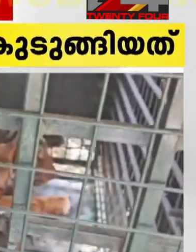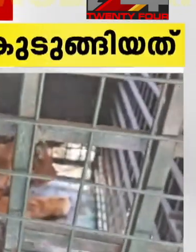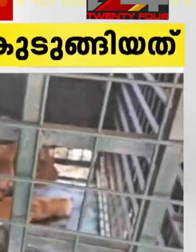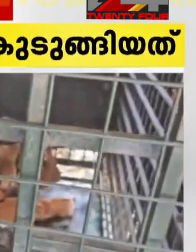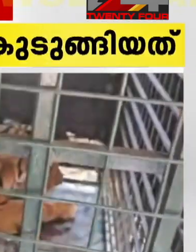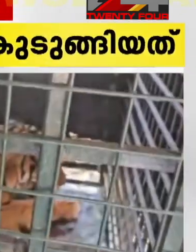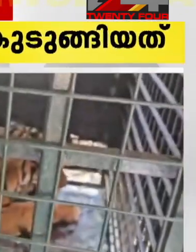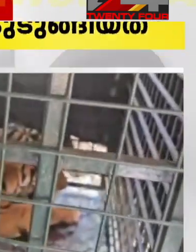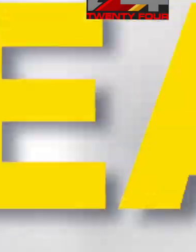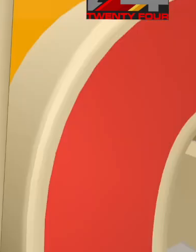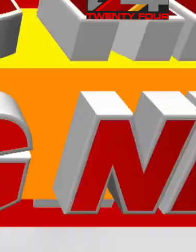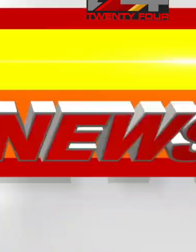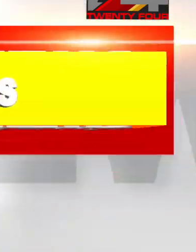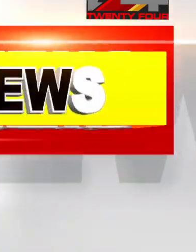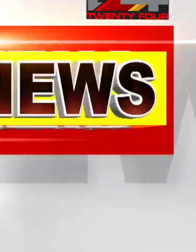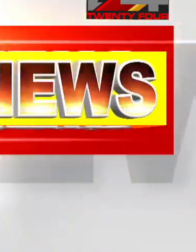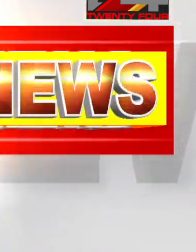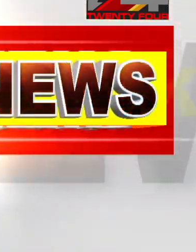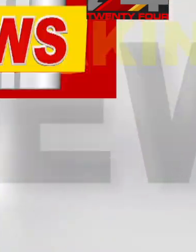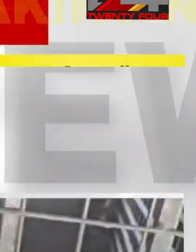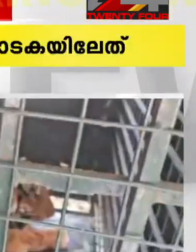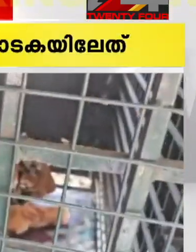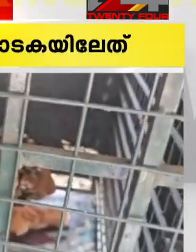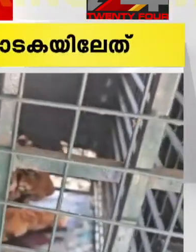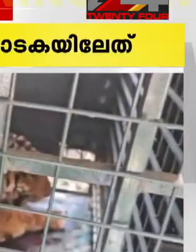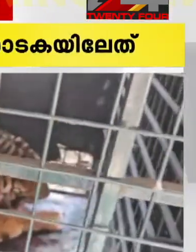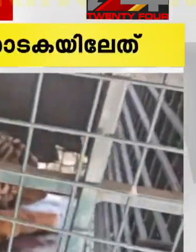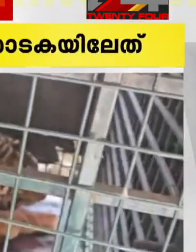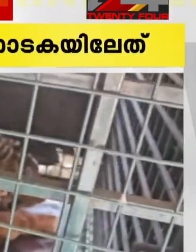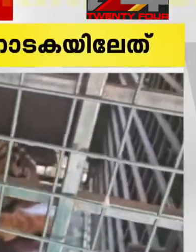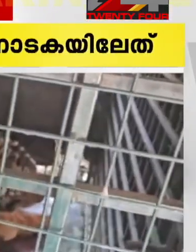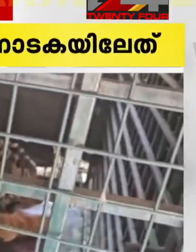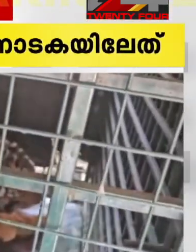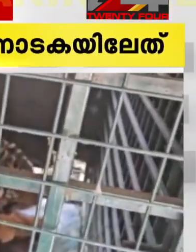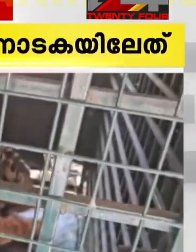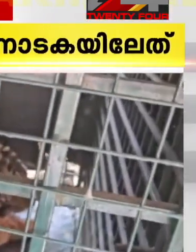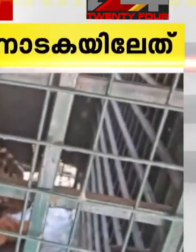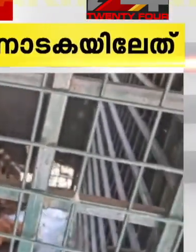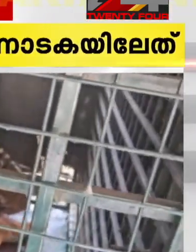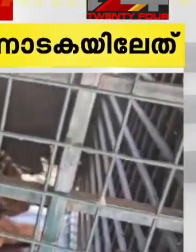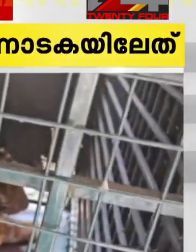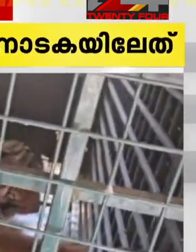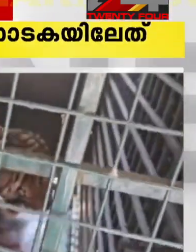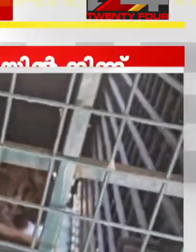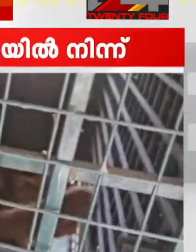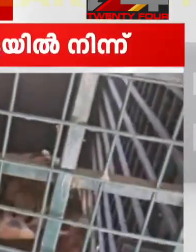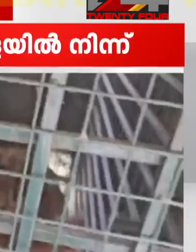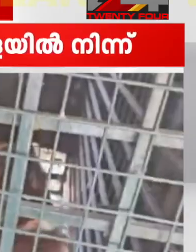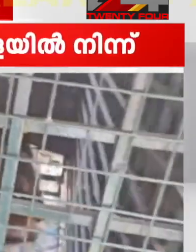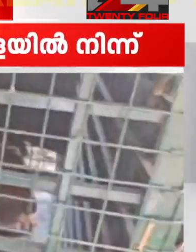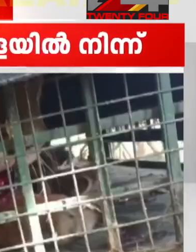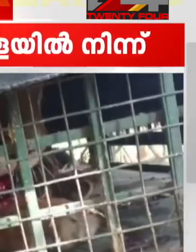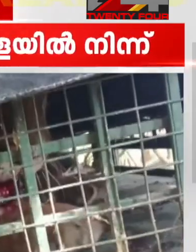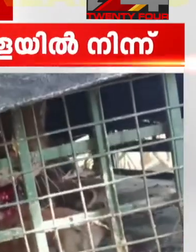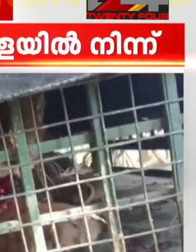കേരളത്തിനോട് അതിർത്തി പങ്കിടുന്ന പ്രദേശങ്ങളിലേക്ക്, അതായത് കർണാടകത്തിനോട് അതിർത്തി പങ്കിടുന്ന കേരളത്തിലെ ജനവാസ മേഖലകളിലേക്ക് തുടർച്ചയായി കടുവകൾ കൂട്ടത്തോടെ എത്തുന്നു